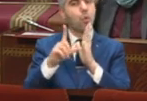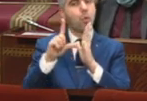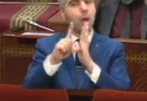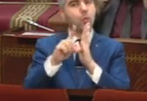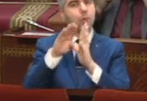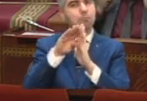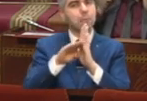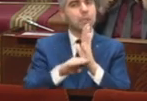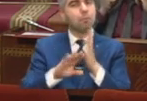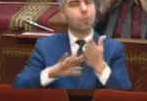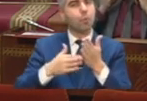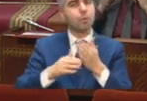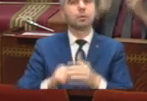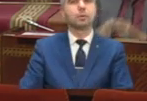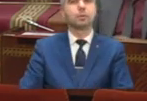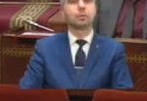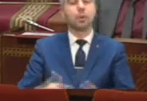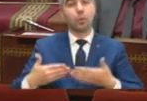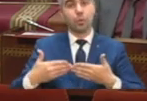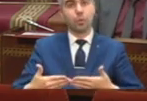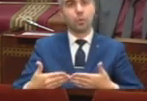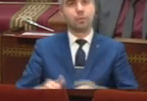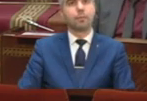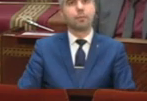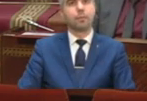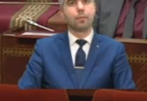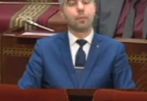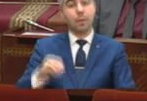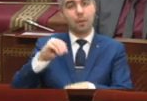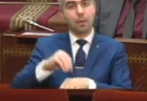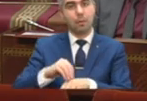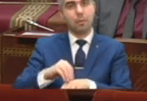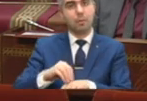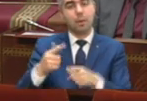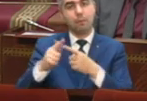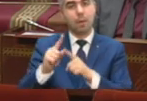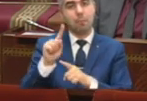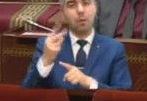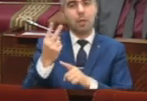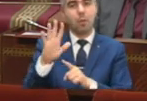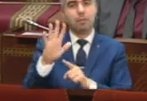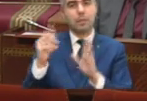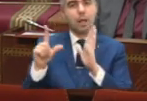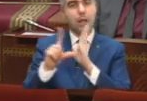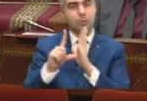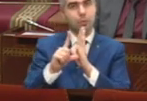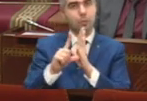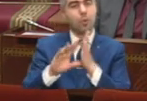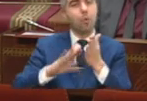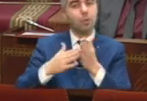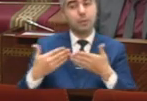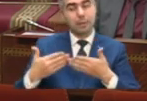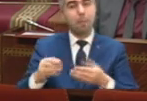لهذه المؤسسة. أيضا اليوم أيضا احنا في محطة تناول الكلمة مادة 52 لنحيط بعدم القضايا